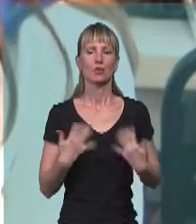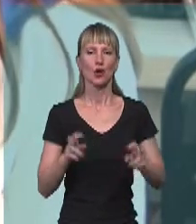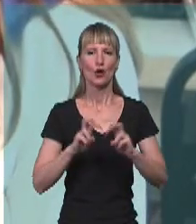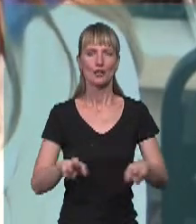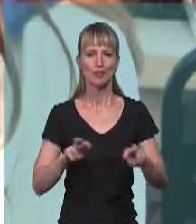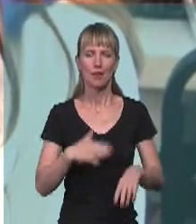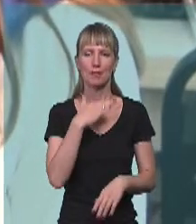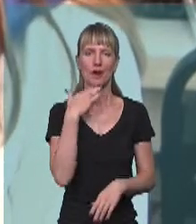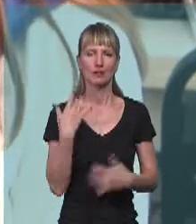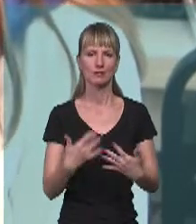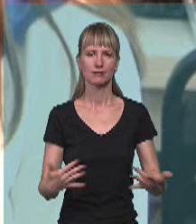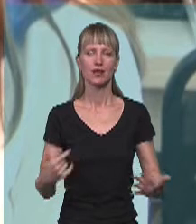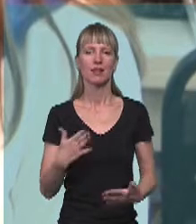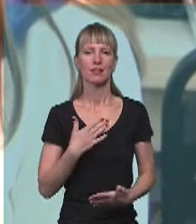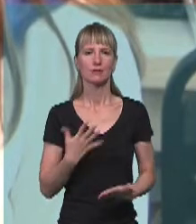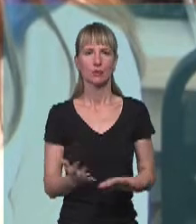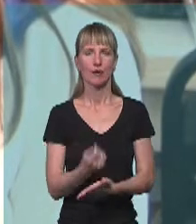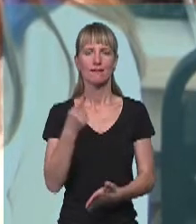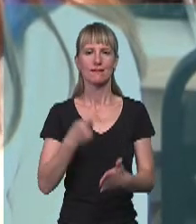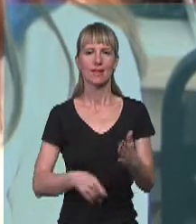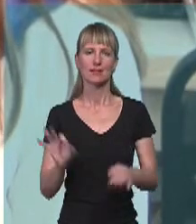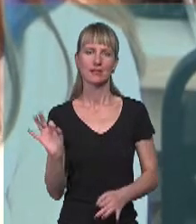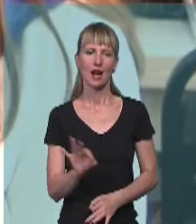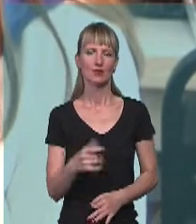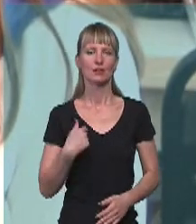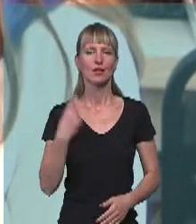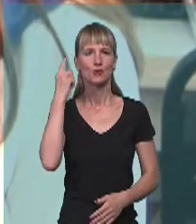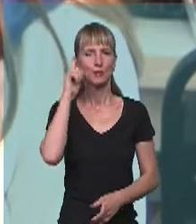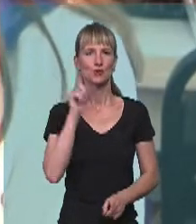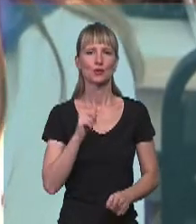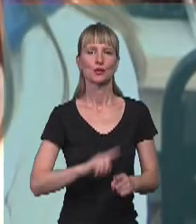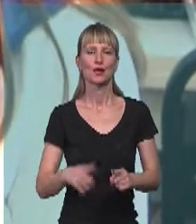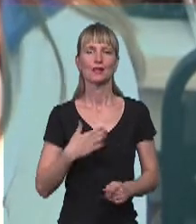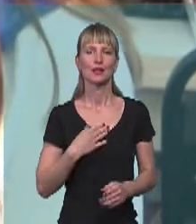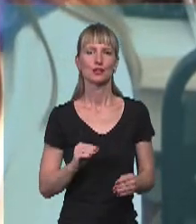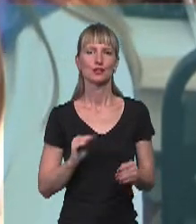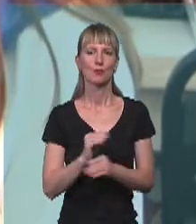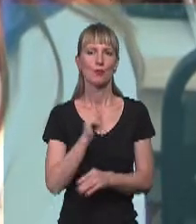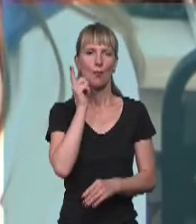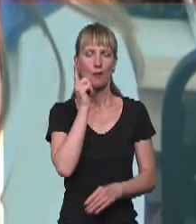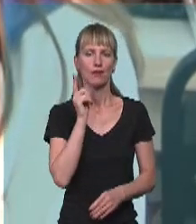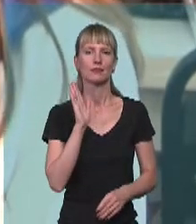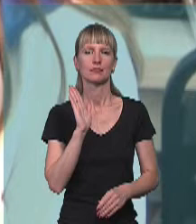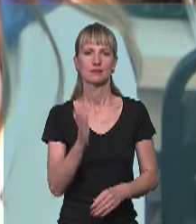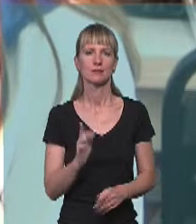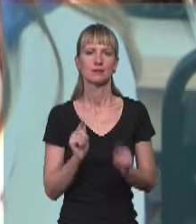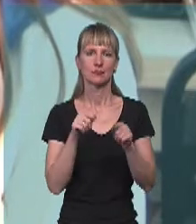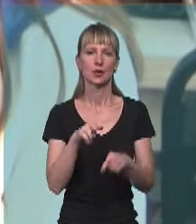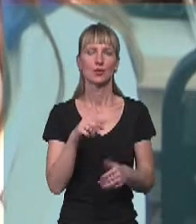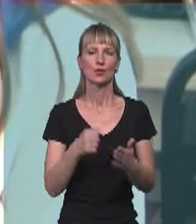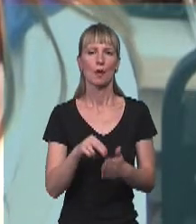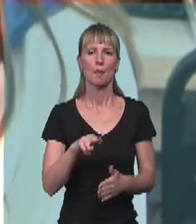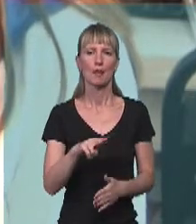розбираюся в багатьох речах. В нашу перемогу вірила одразу. Я сподіваюся, що скоро наш додаток потрапить до плеймаркету, де можна ним